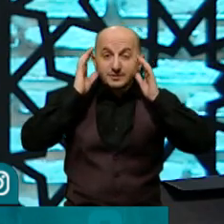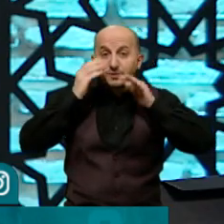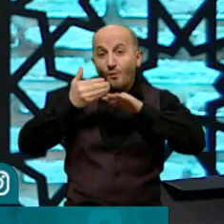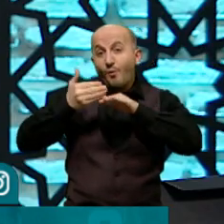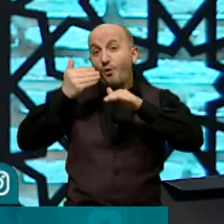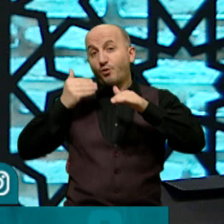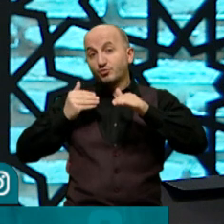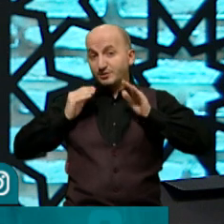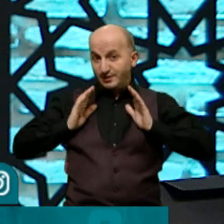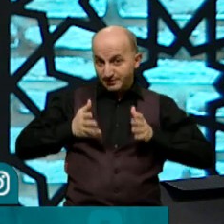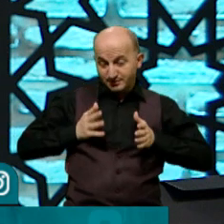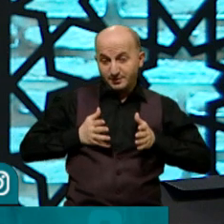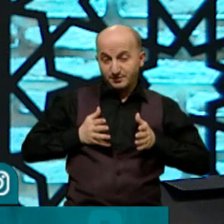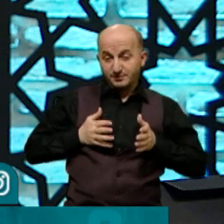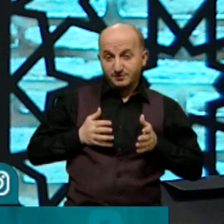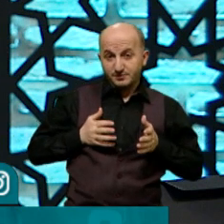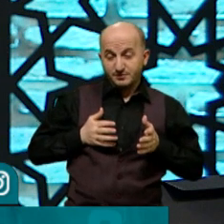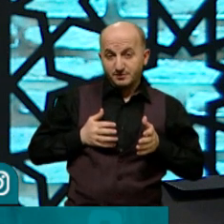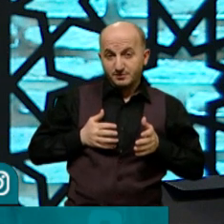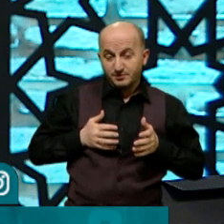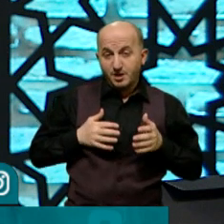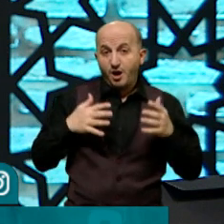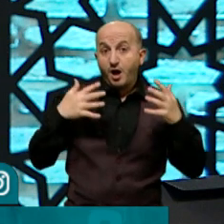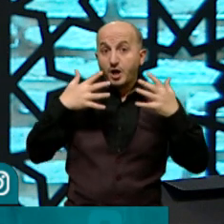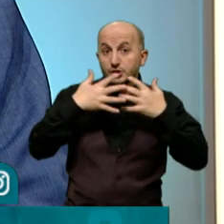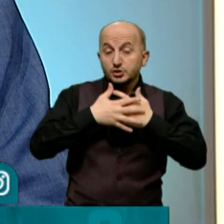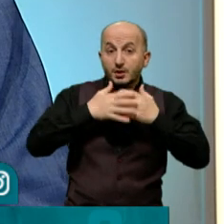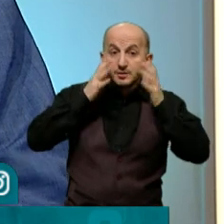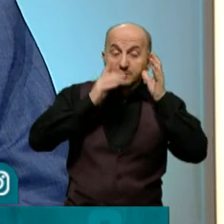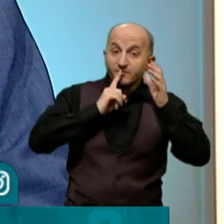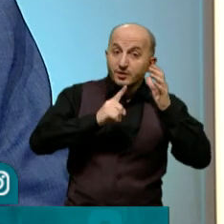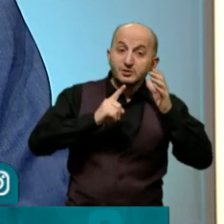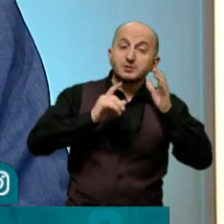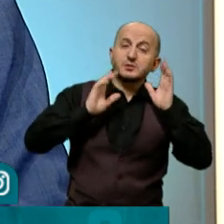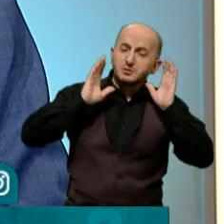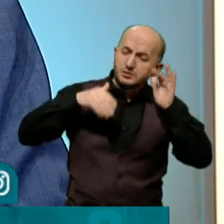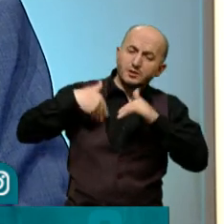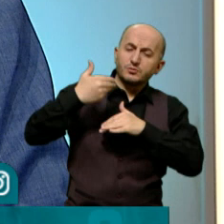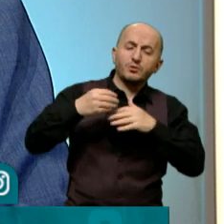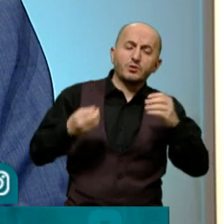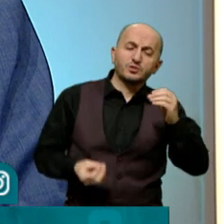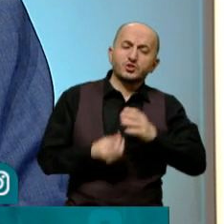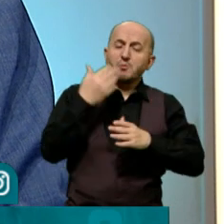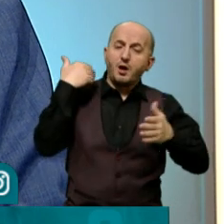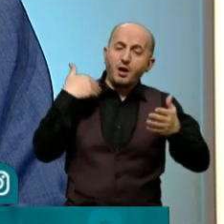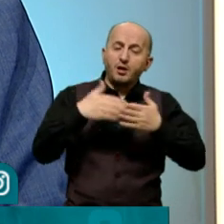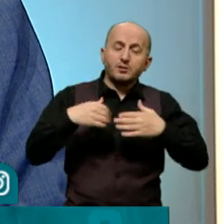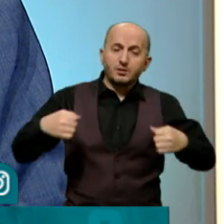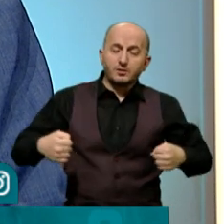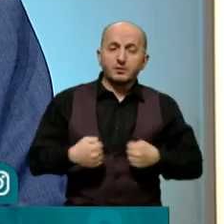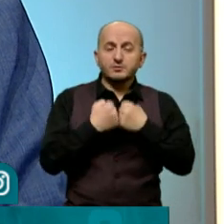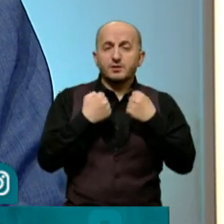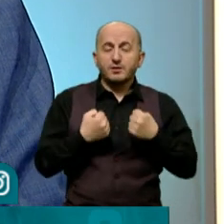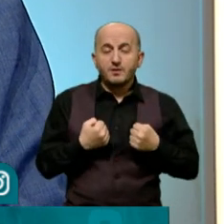namazını artık akşam namazının farzını kıldıktan sonra sabaha kadar kaza